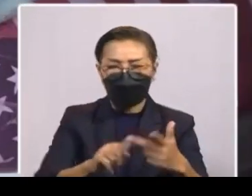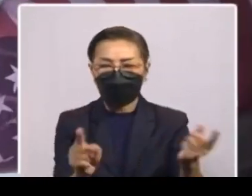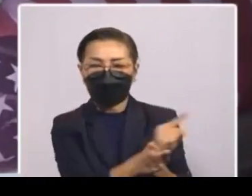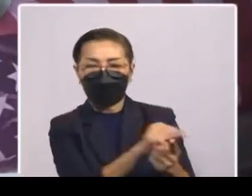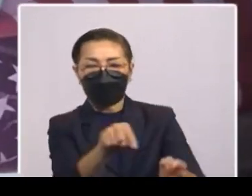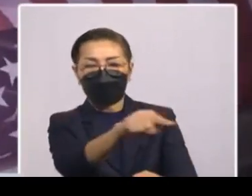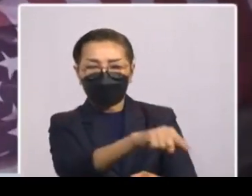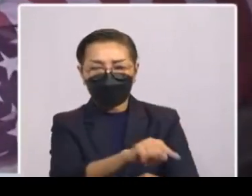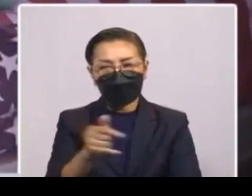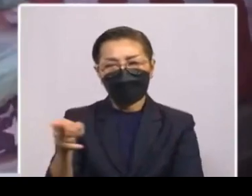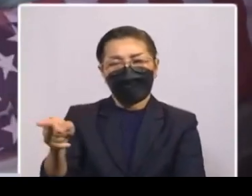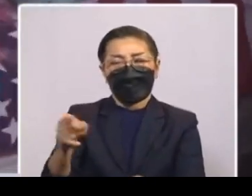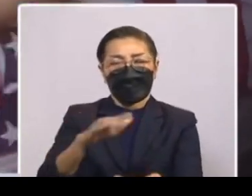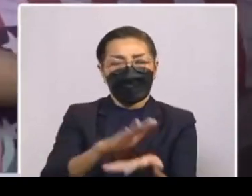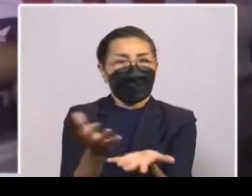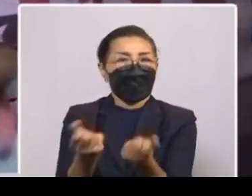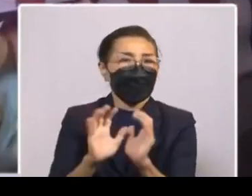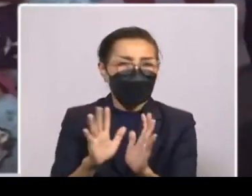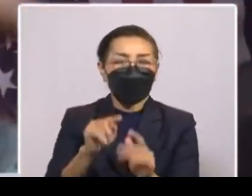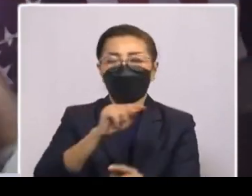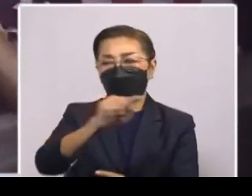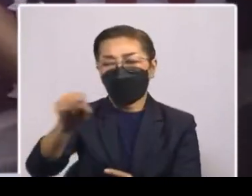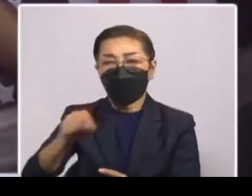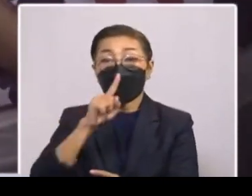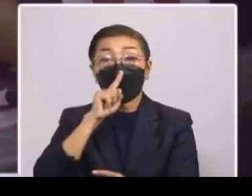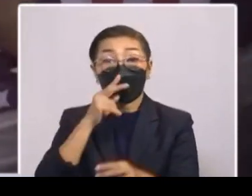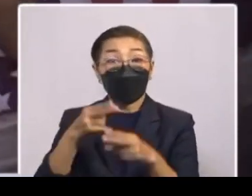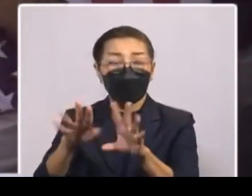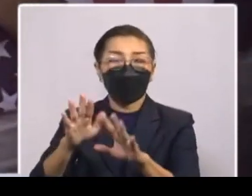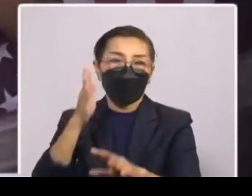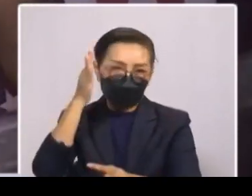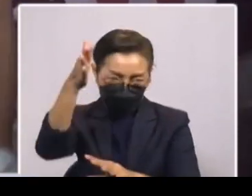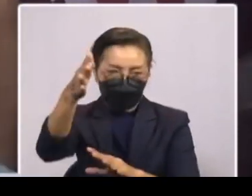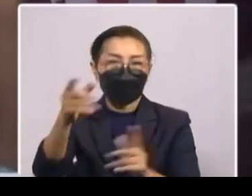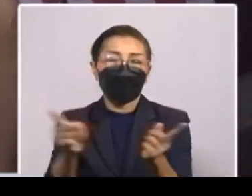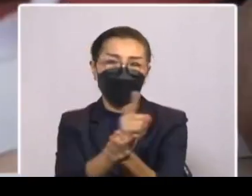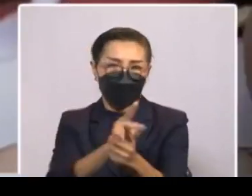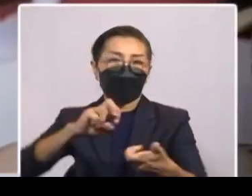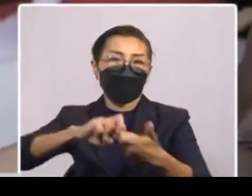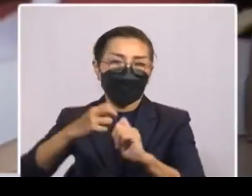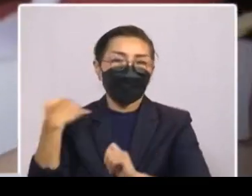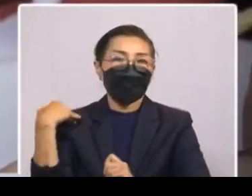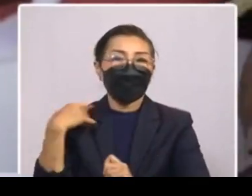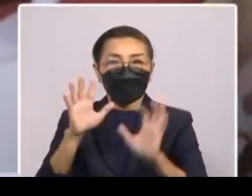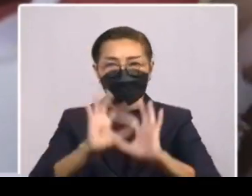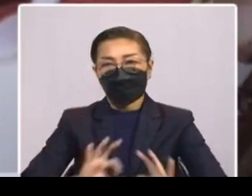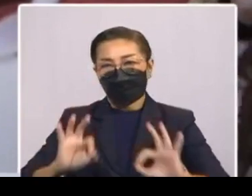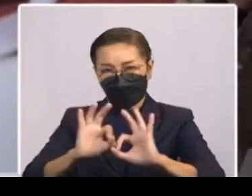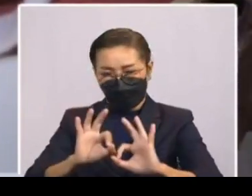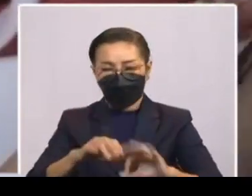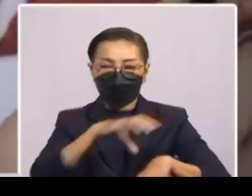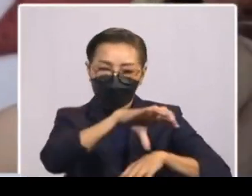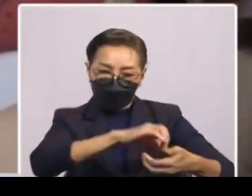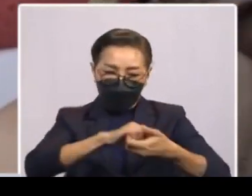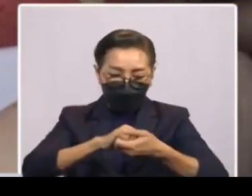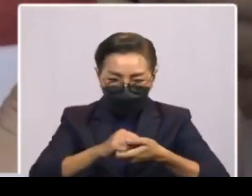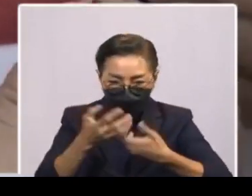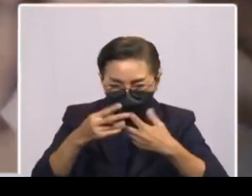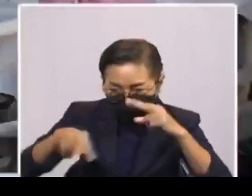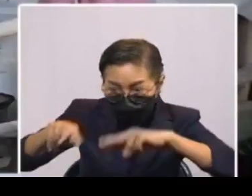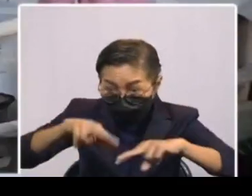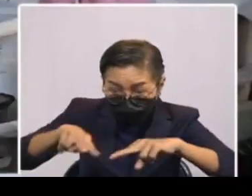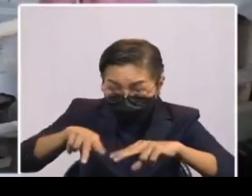ดการศึกษาก็อาจกลายเป็นปัญหาสังคมในระยะยาวดังนั้นการสอดส่องสอดประสานร่วมการแก้ไขช่ว